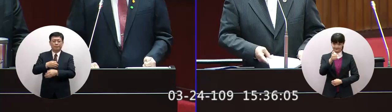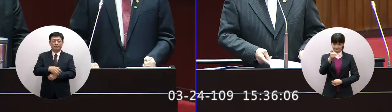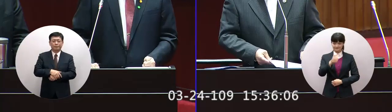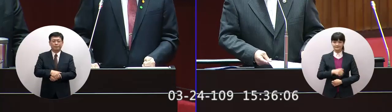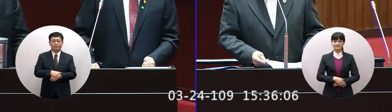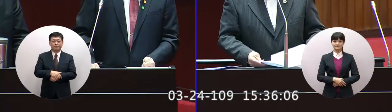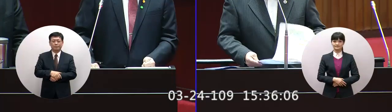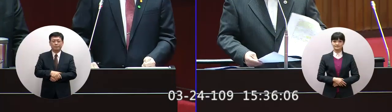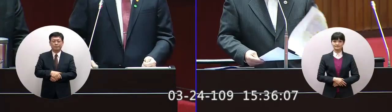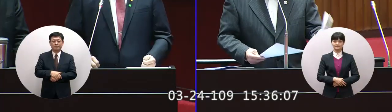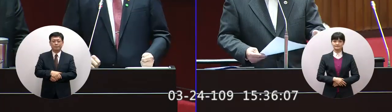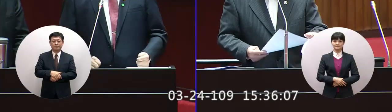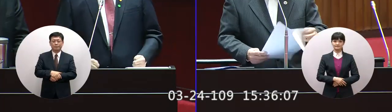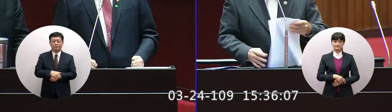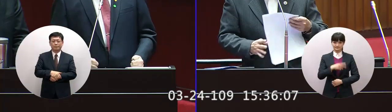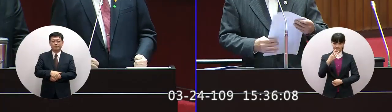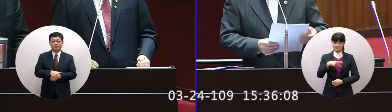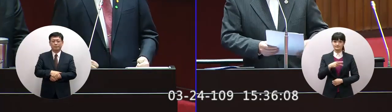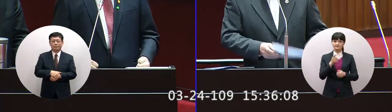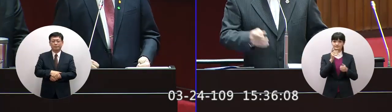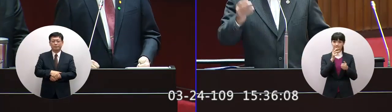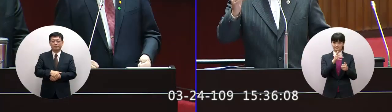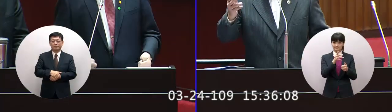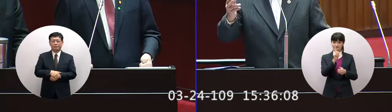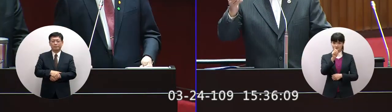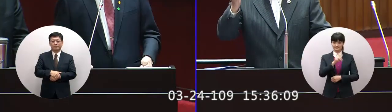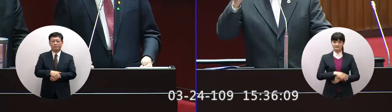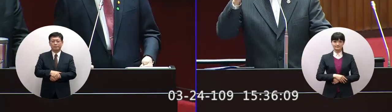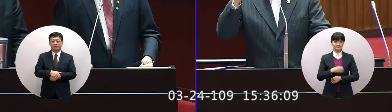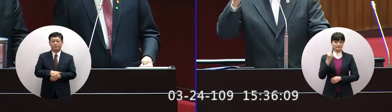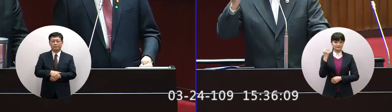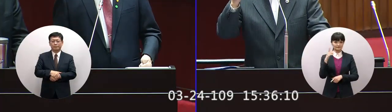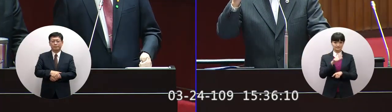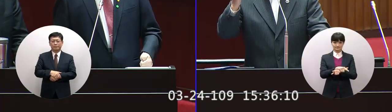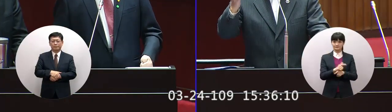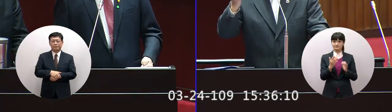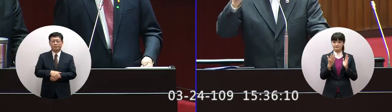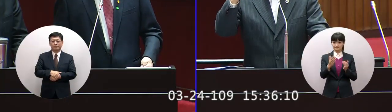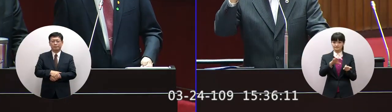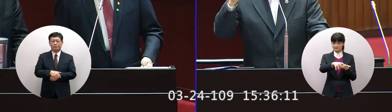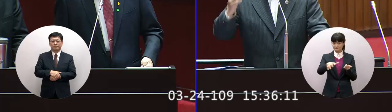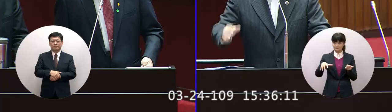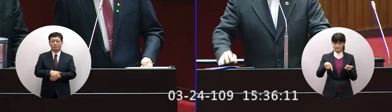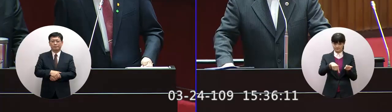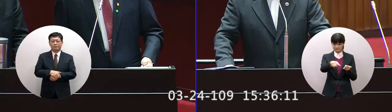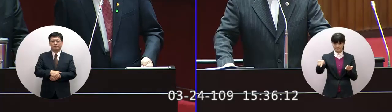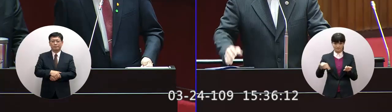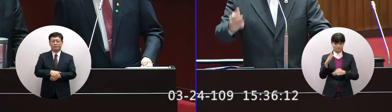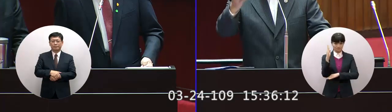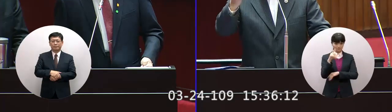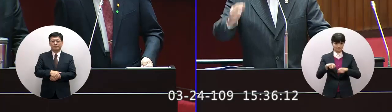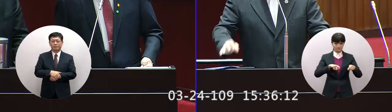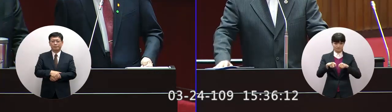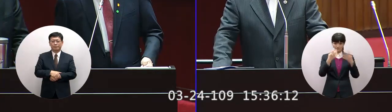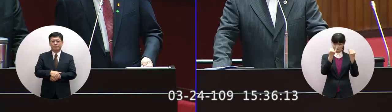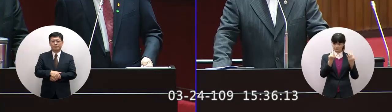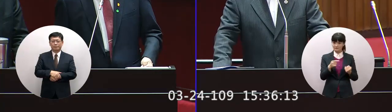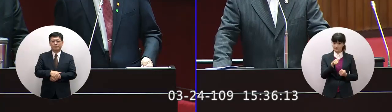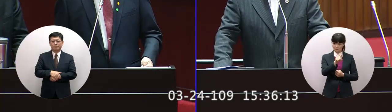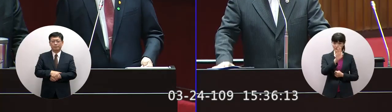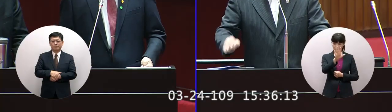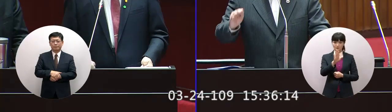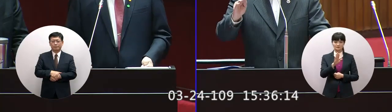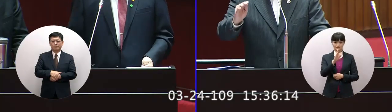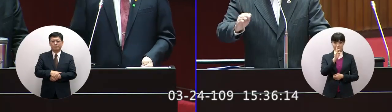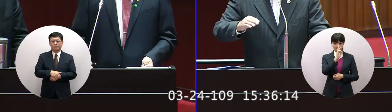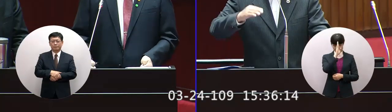谢。那么我最后再问一个问题，就是新南向政策有这些数据性可以对比的，请院长参